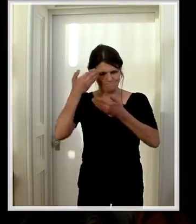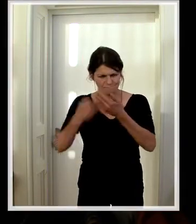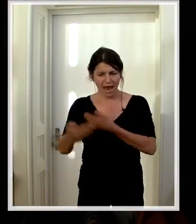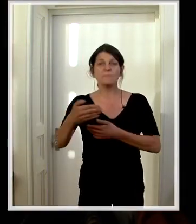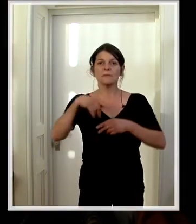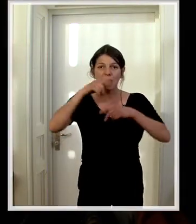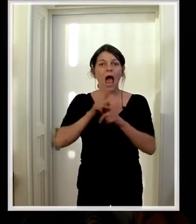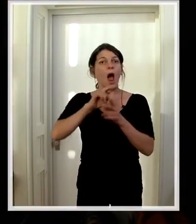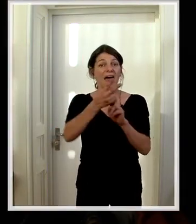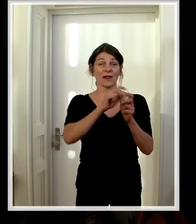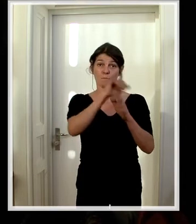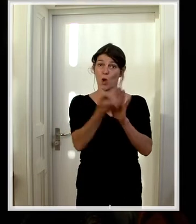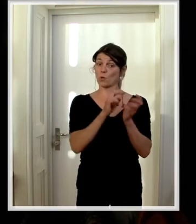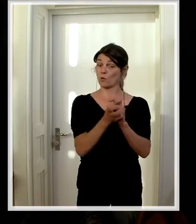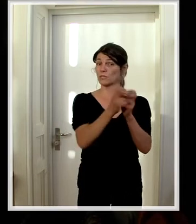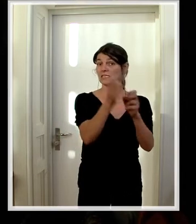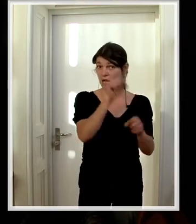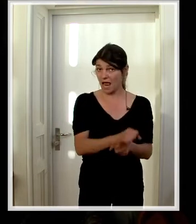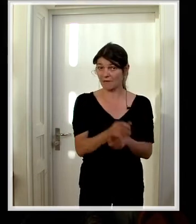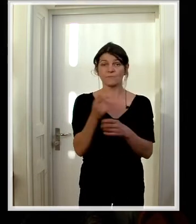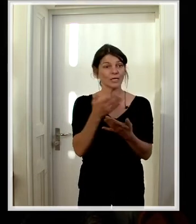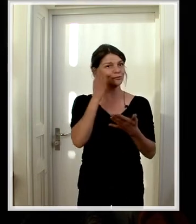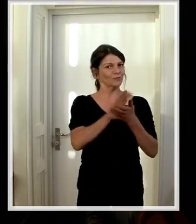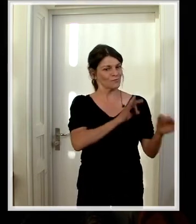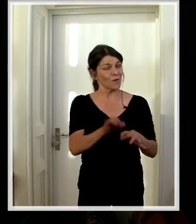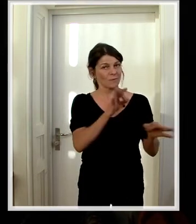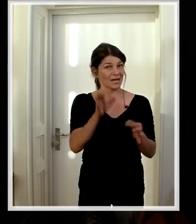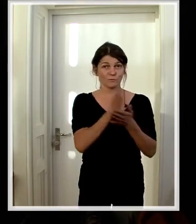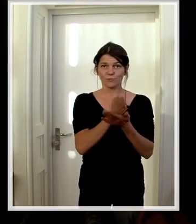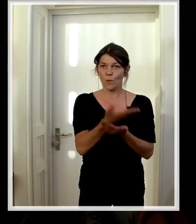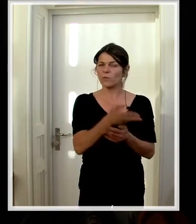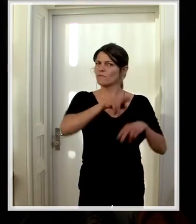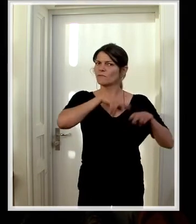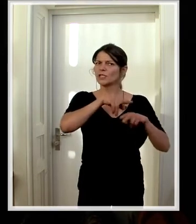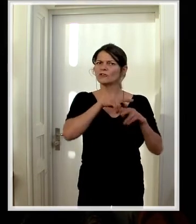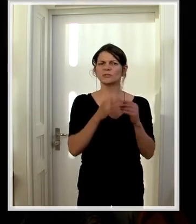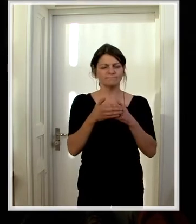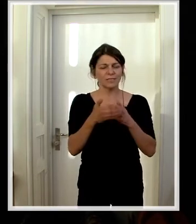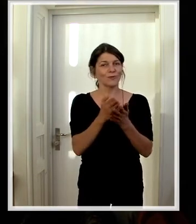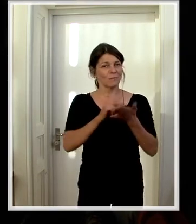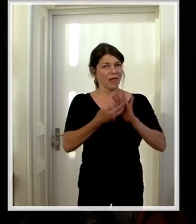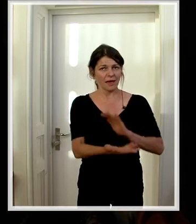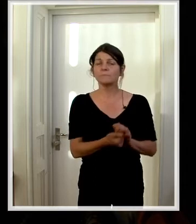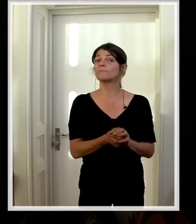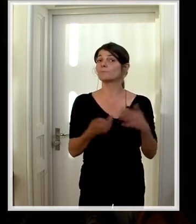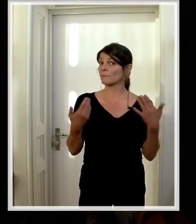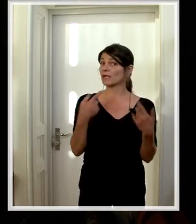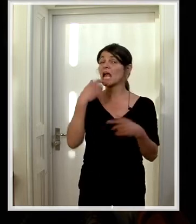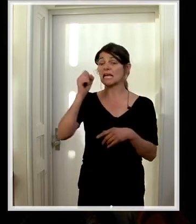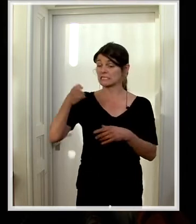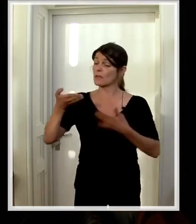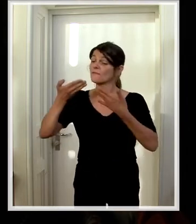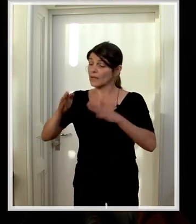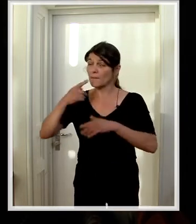anderen Projekte umzusetzen. In ihrer Arbeit sind sie schon in verschiedenen Stadien. Und ich denke, man kann dann auch sagen, die S-Bahn hat man gemacht und